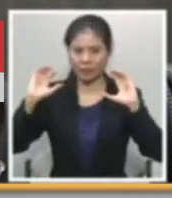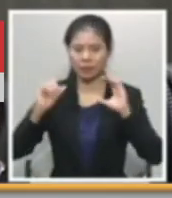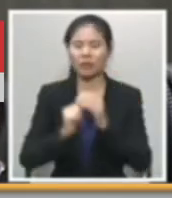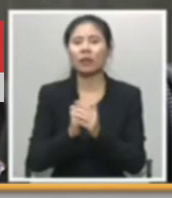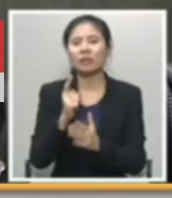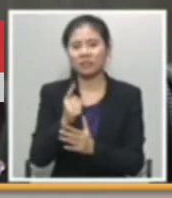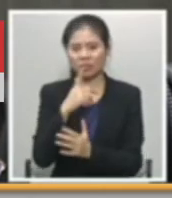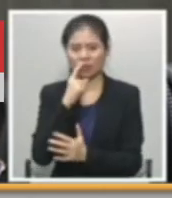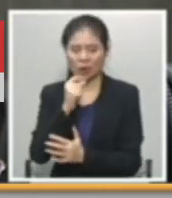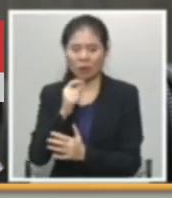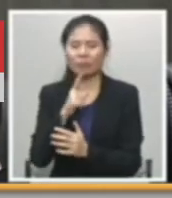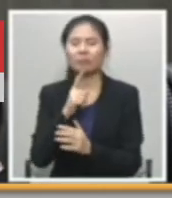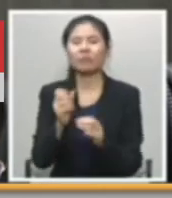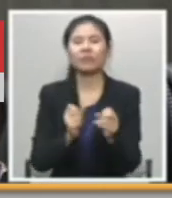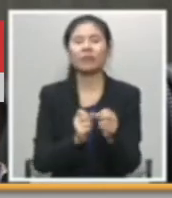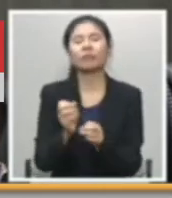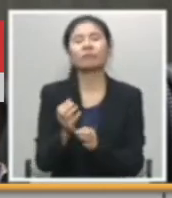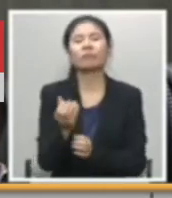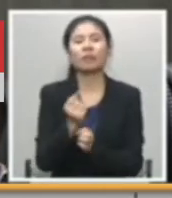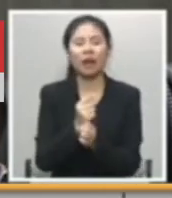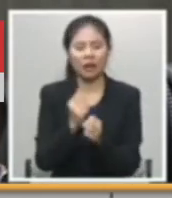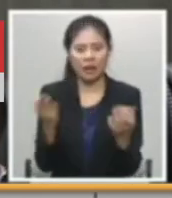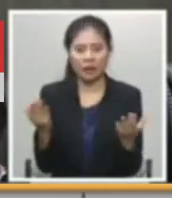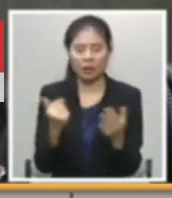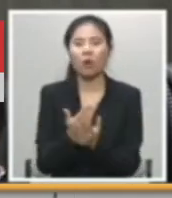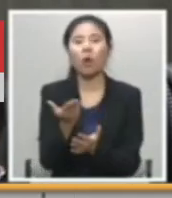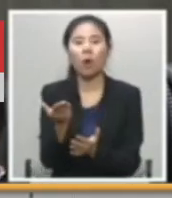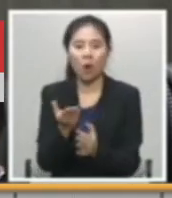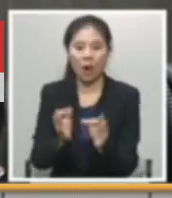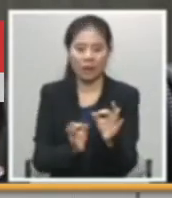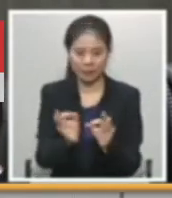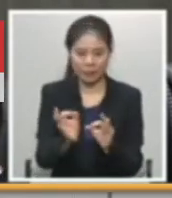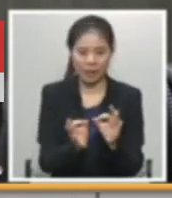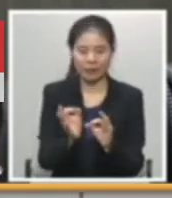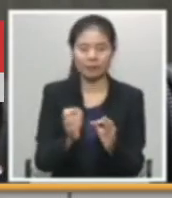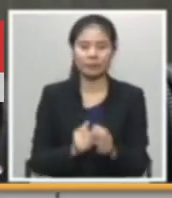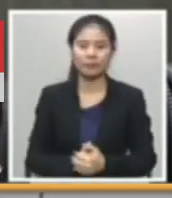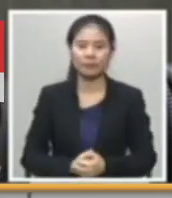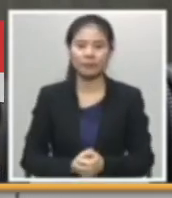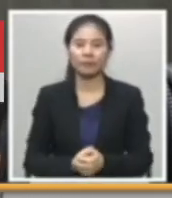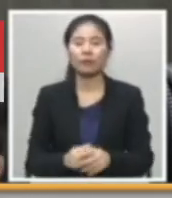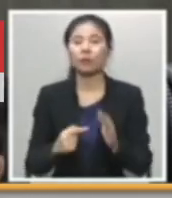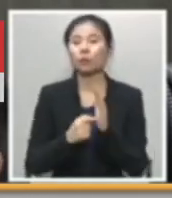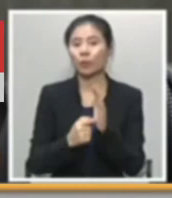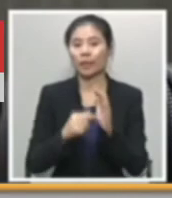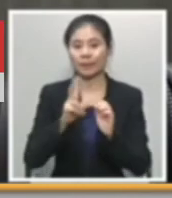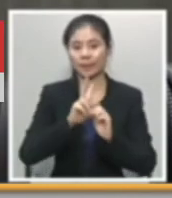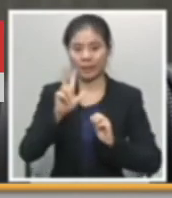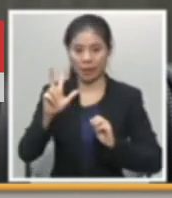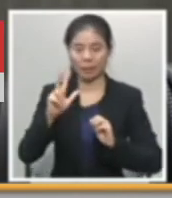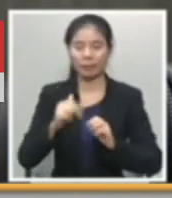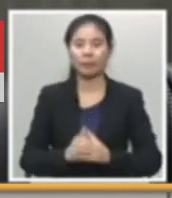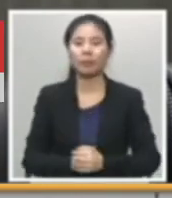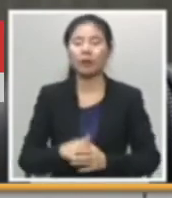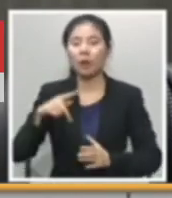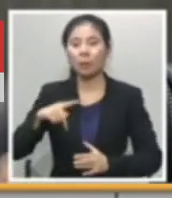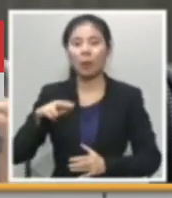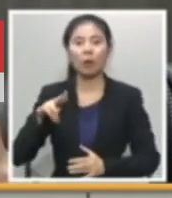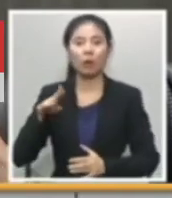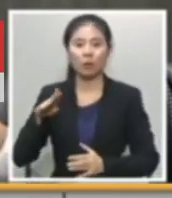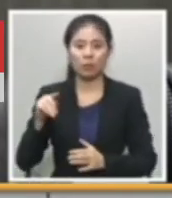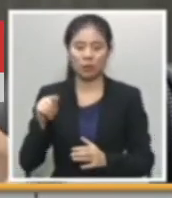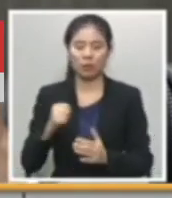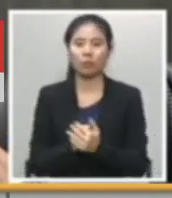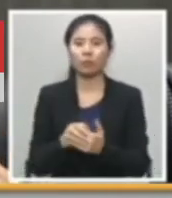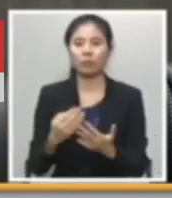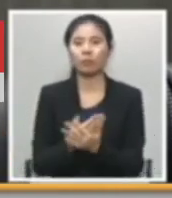เกี่ยวกับเรื่องนี้อย่างไรท่านประธานที่เคารพครับตัวอย่างที่3พ.ร.บ.วิธีการงบประม